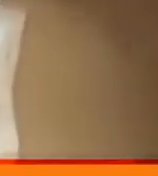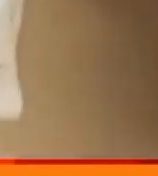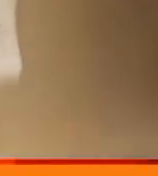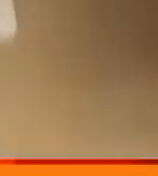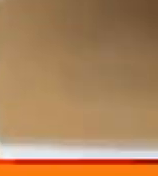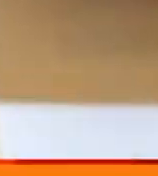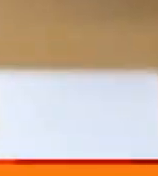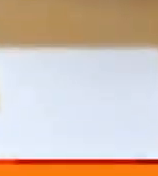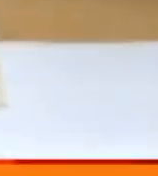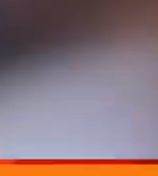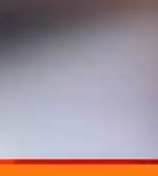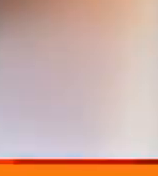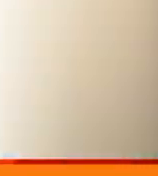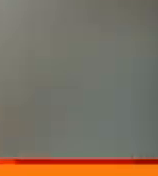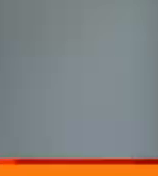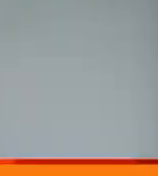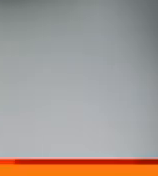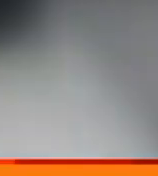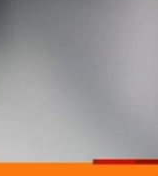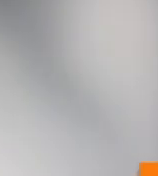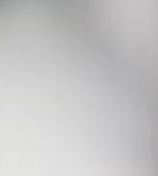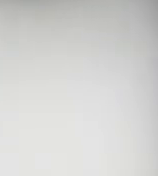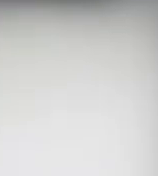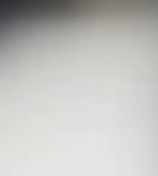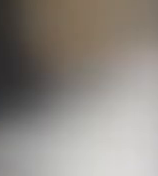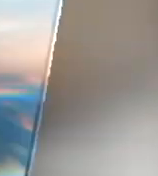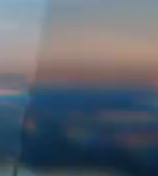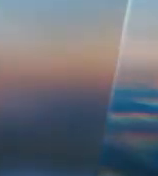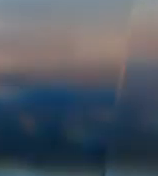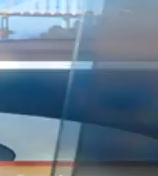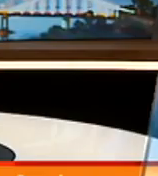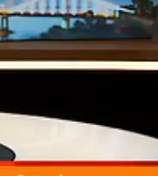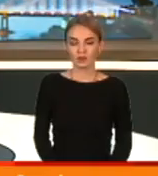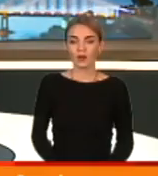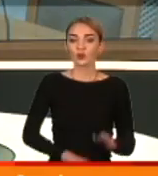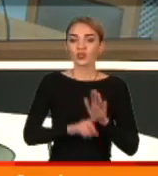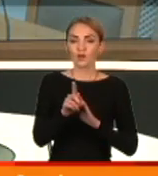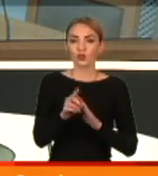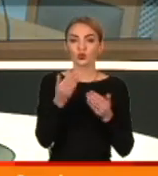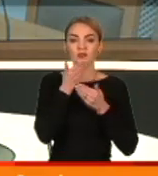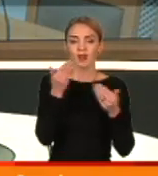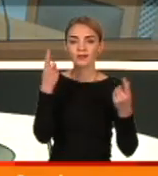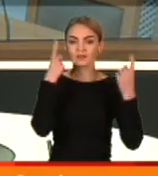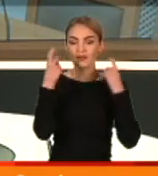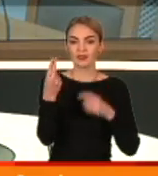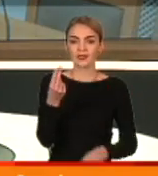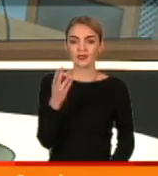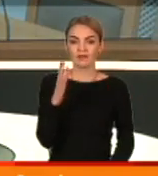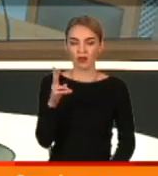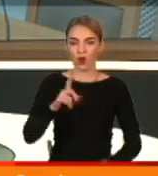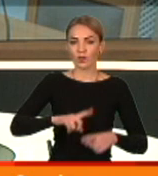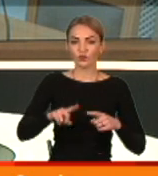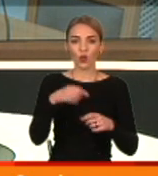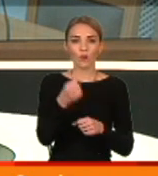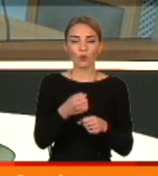він вимагав майже 5 мільйонів гривень? Розкажемо далі у вікнах. І ми починаємо з останніх даних ЦВК. Там уже